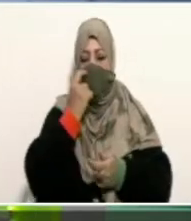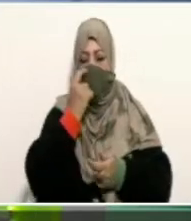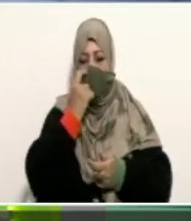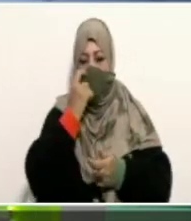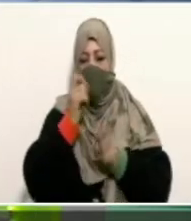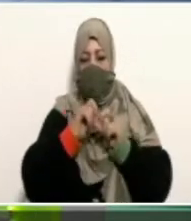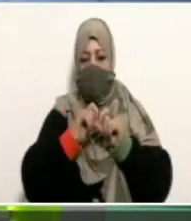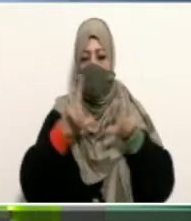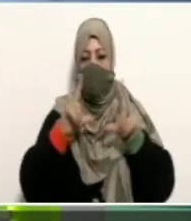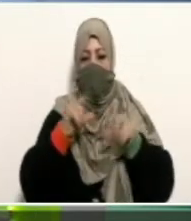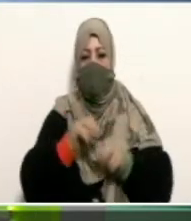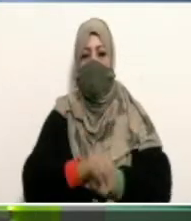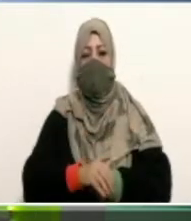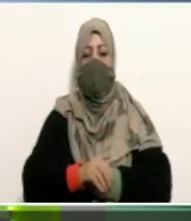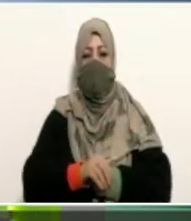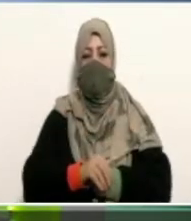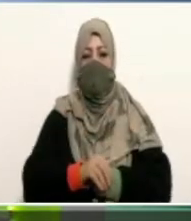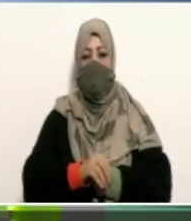فيك.